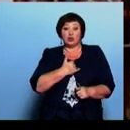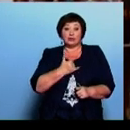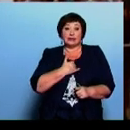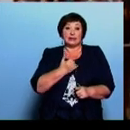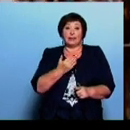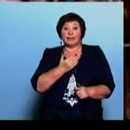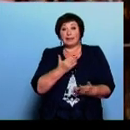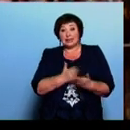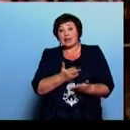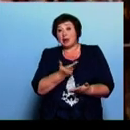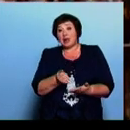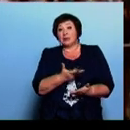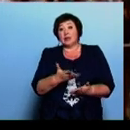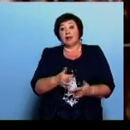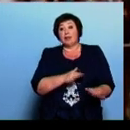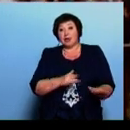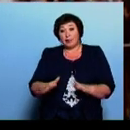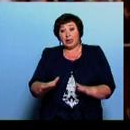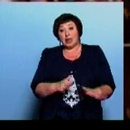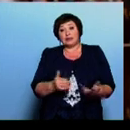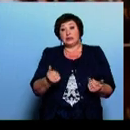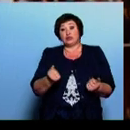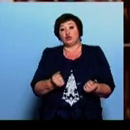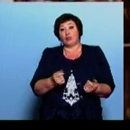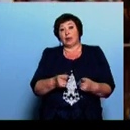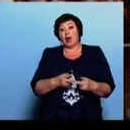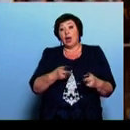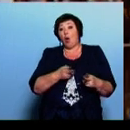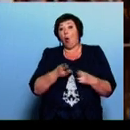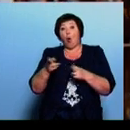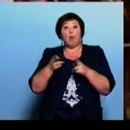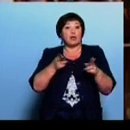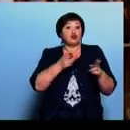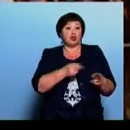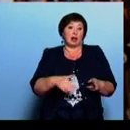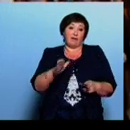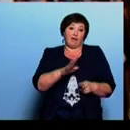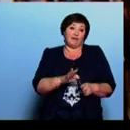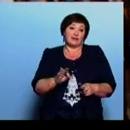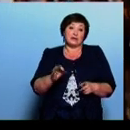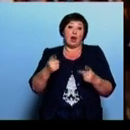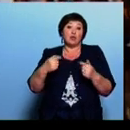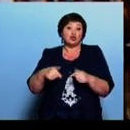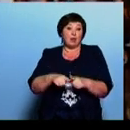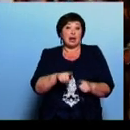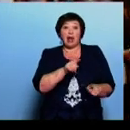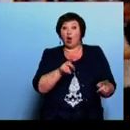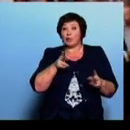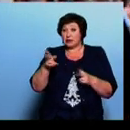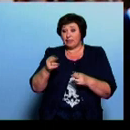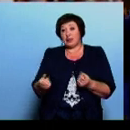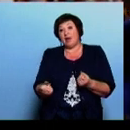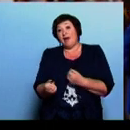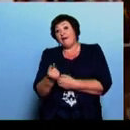мероприятий, которые посвящены этой деятельности. Мы будем объезжать в течение года все муниципальные образования, общаться с ребятами, выяснять, какие у